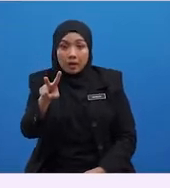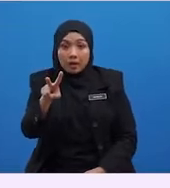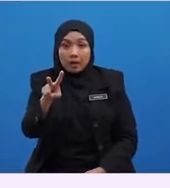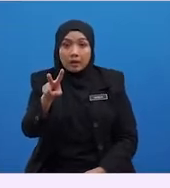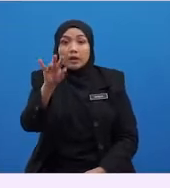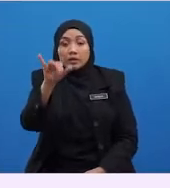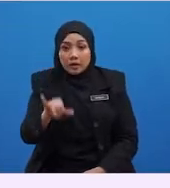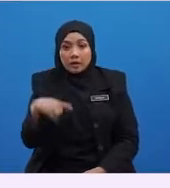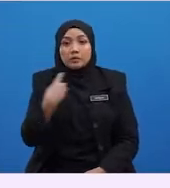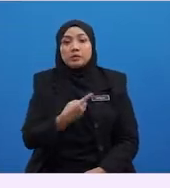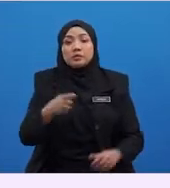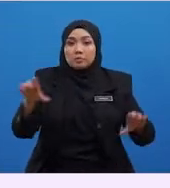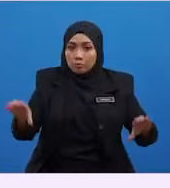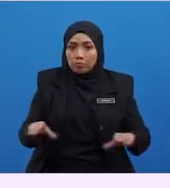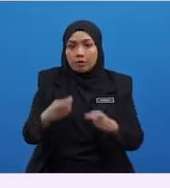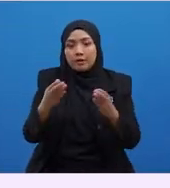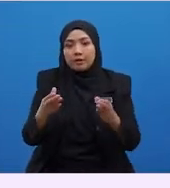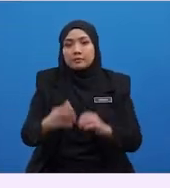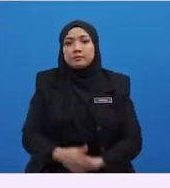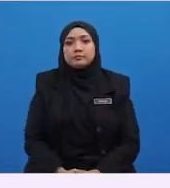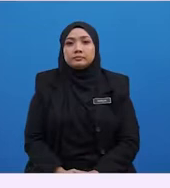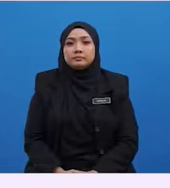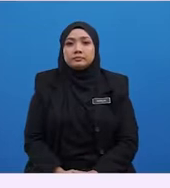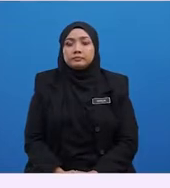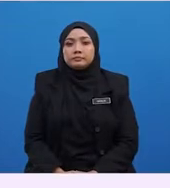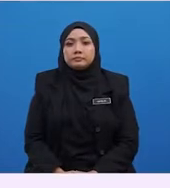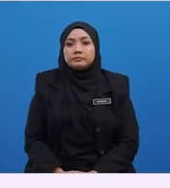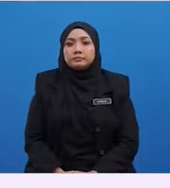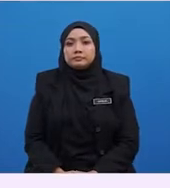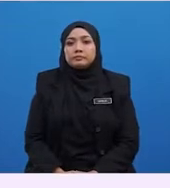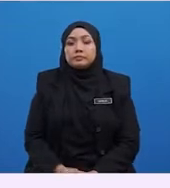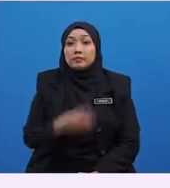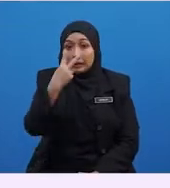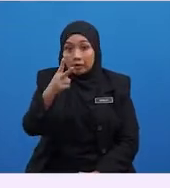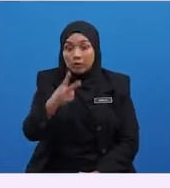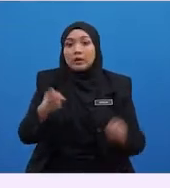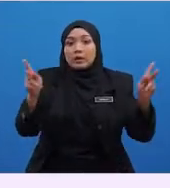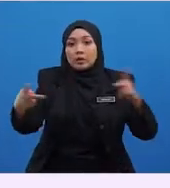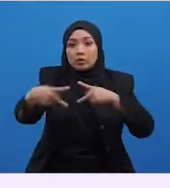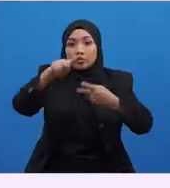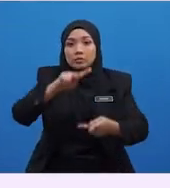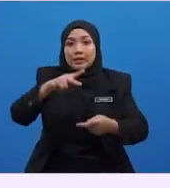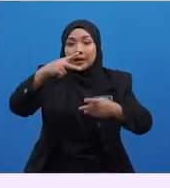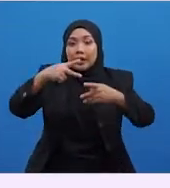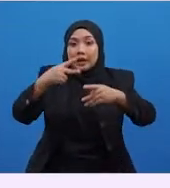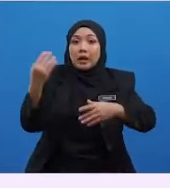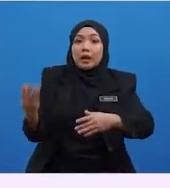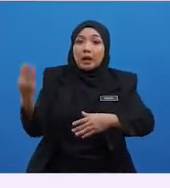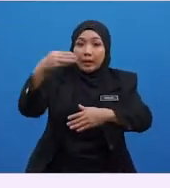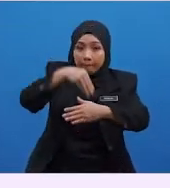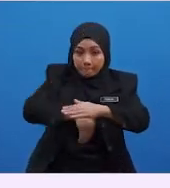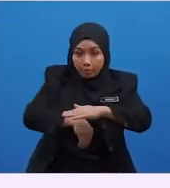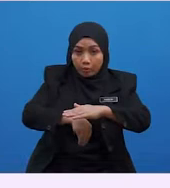dihasilkan. Borang yang dihasilkan menyediakan ke kotak input untuk pengguna